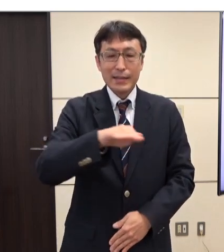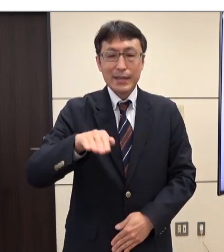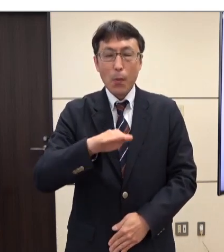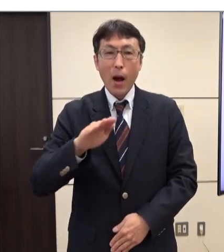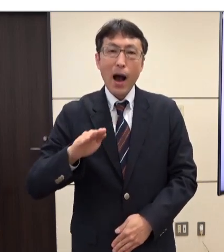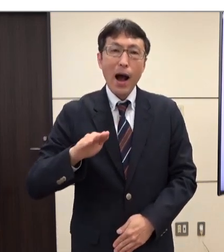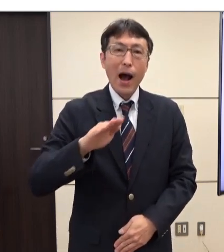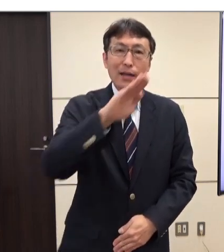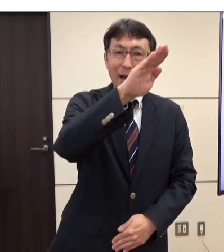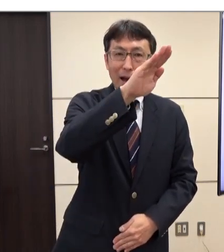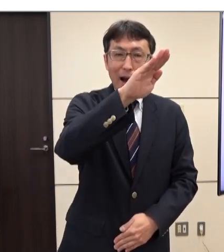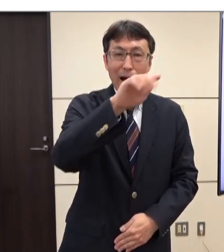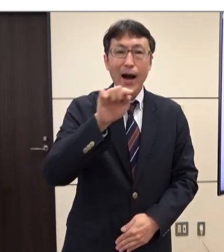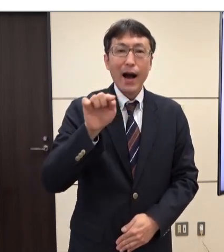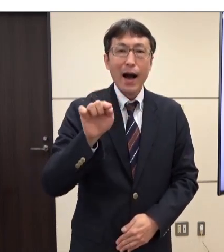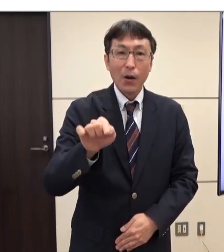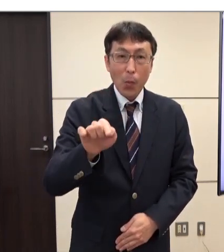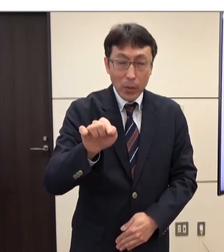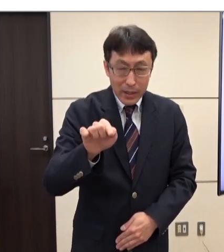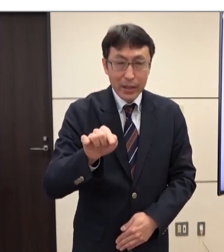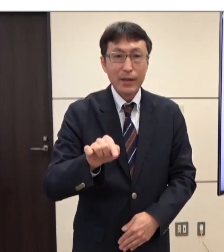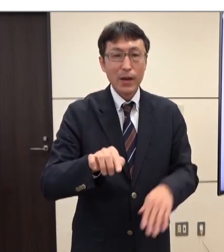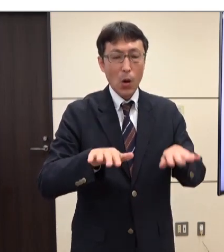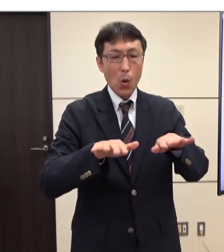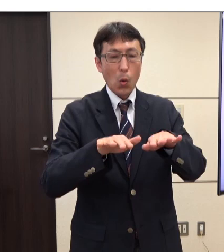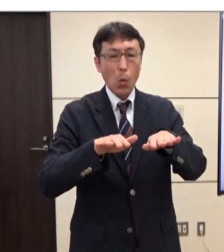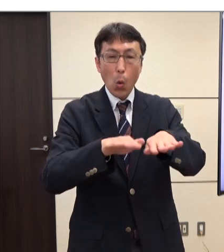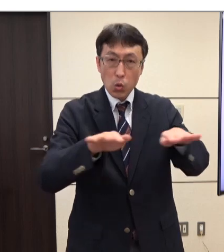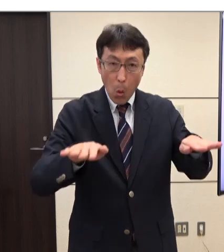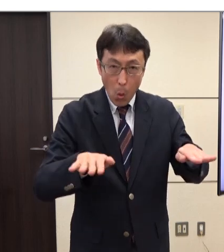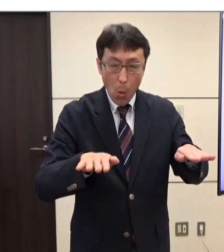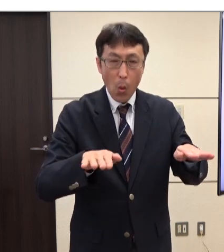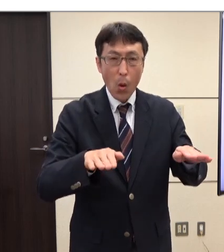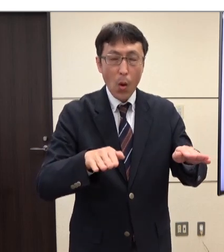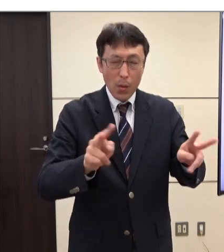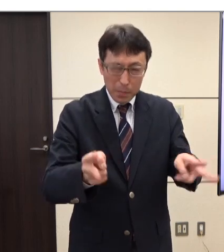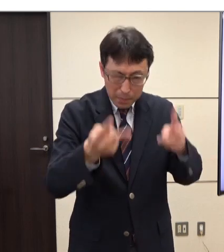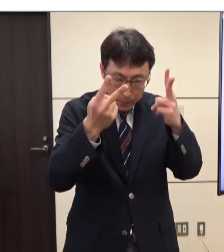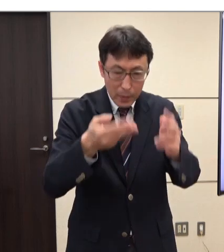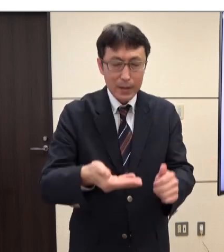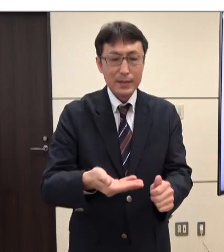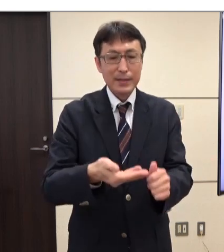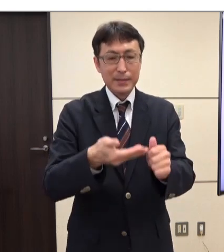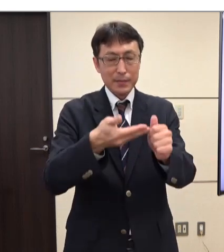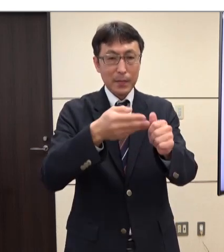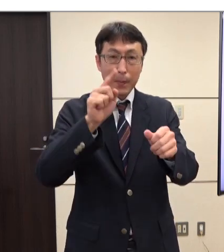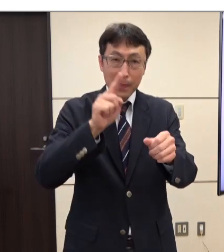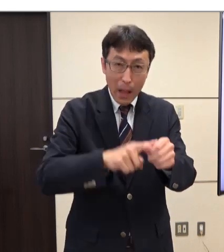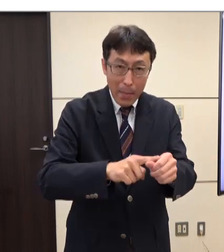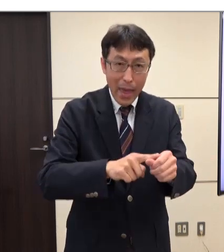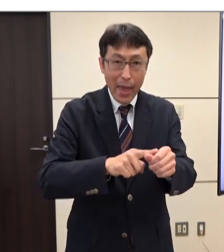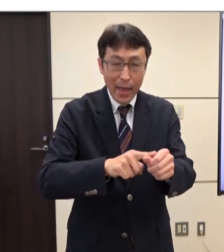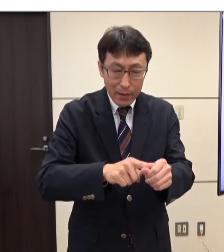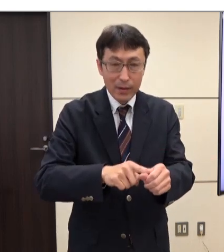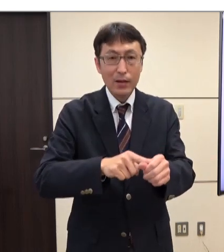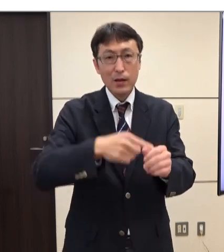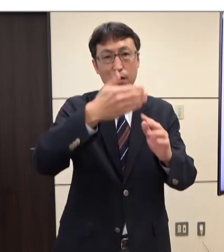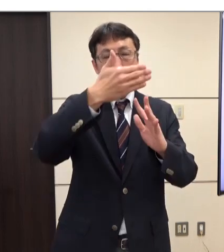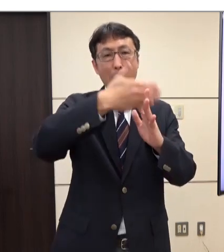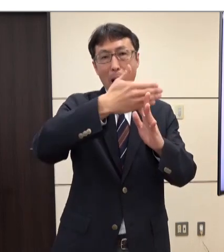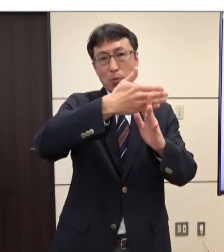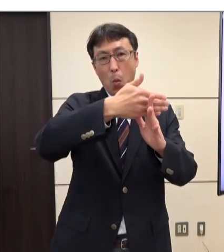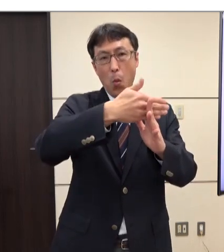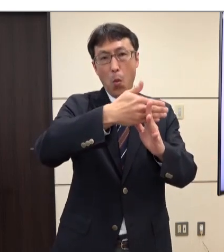帰還者向けの子育て支援住宅、これを20戸、設置しておりました。まあ、それがやは